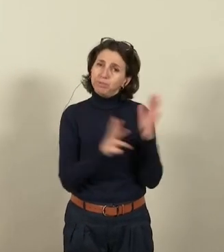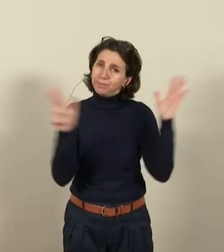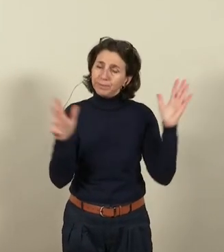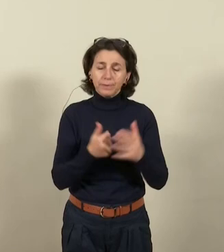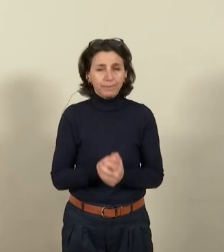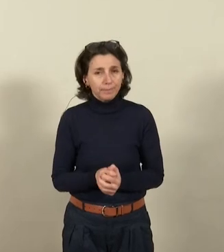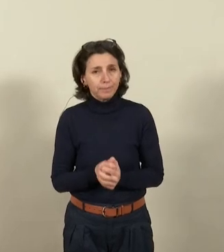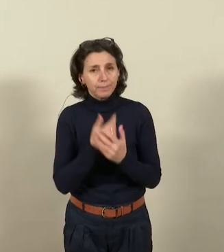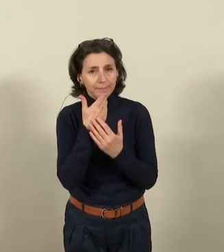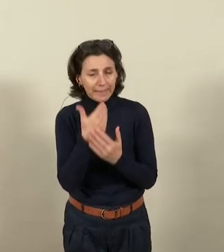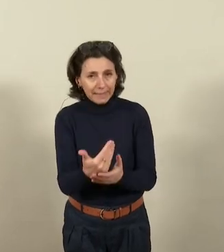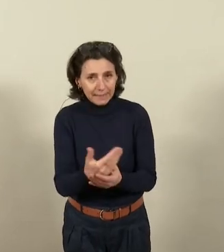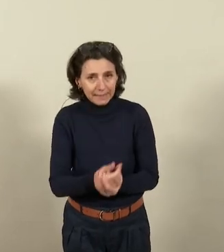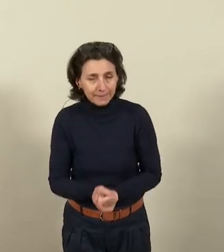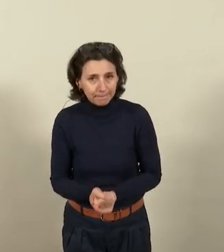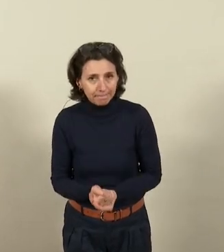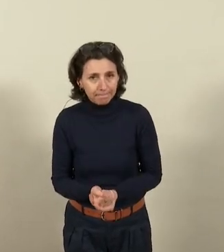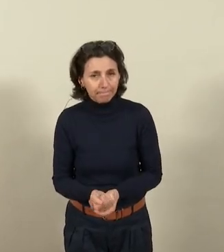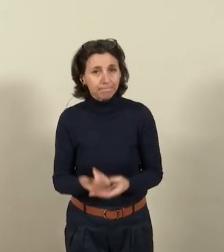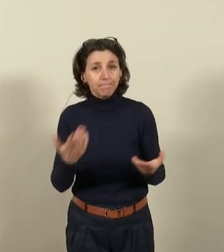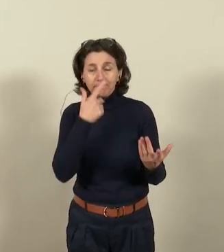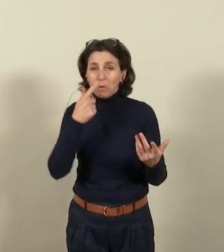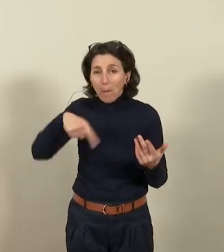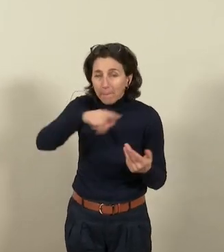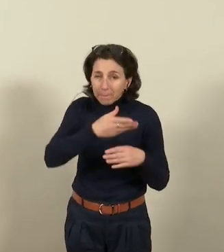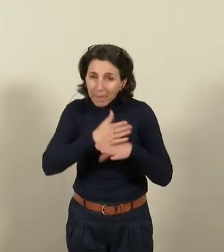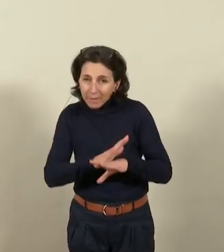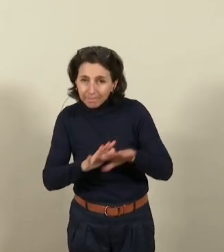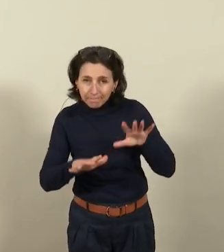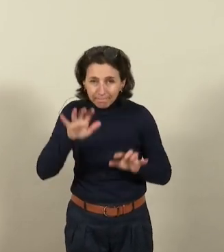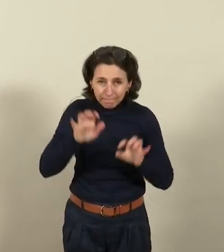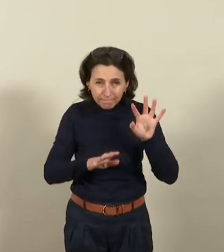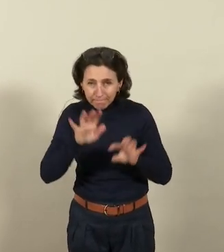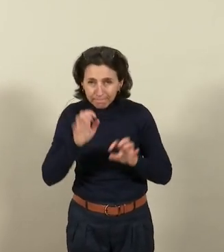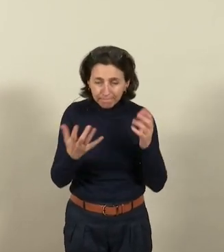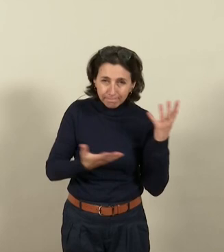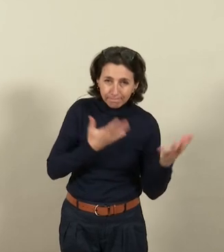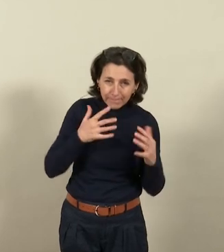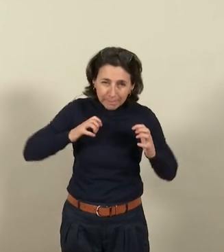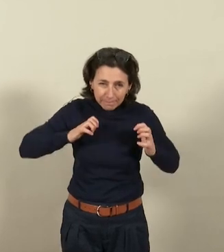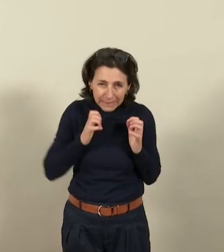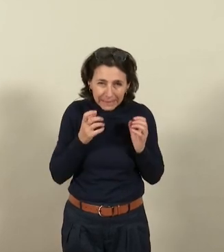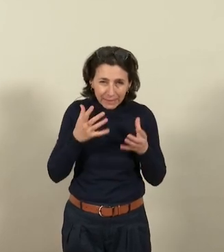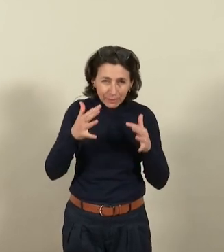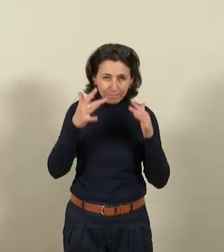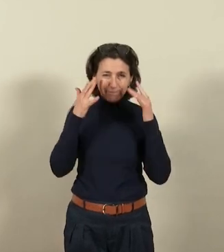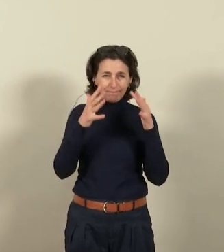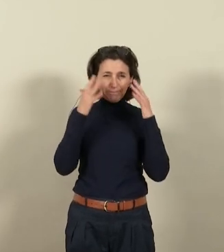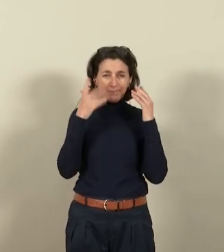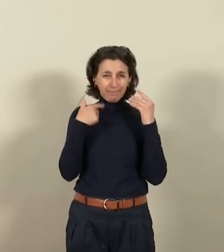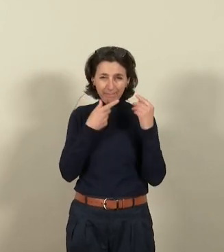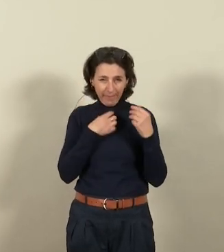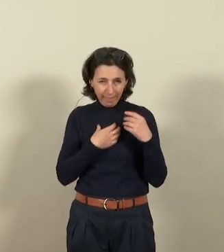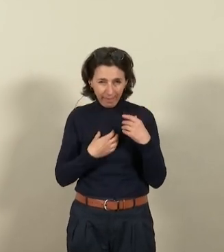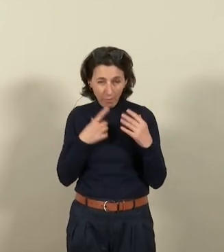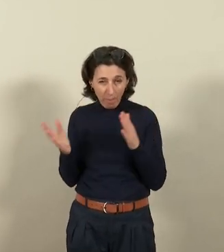remercie euh sentend votre élan euh et cette pression qui m'entoure pour vous faire manger